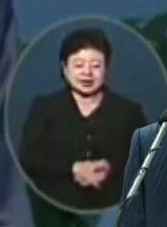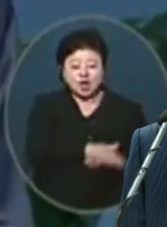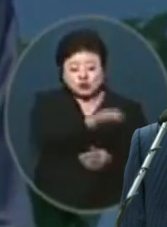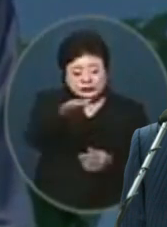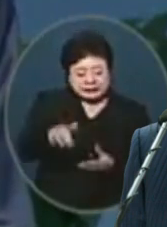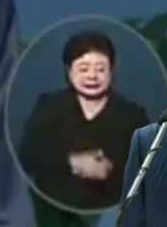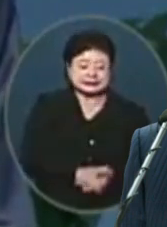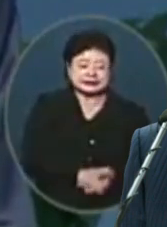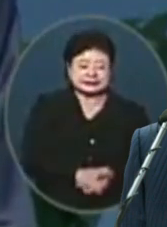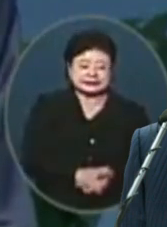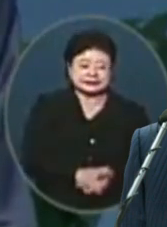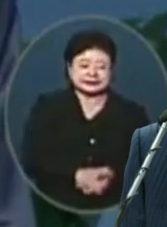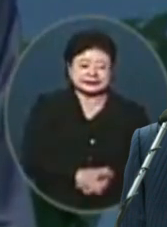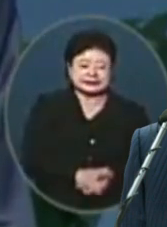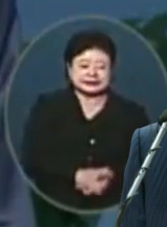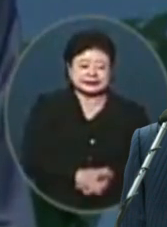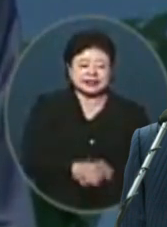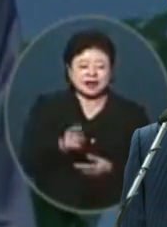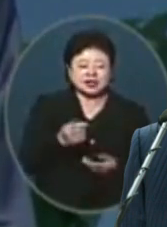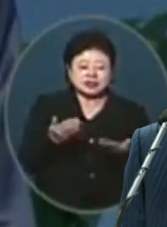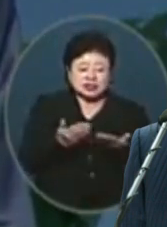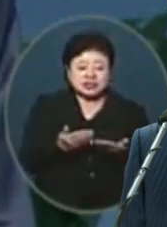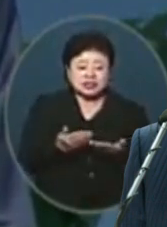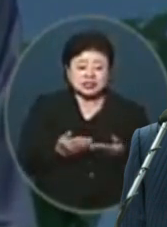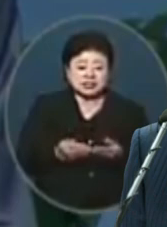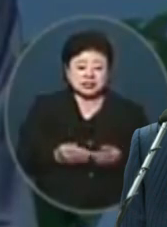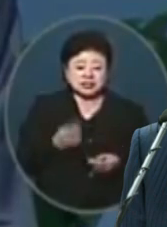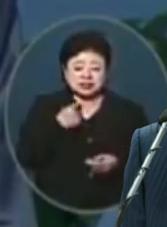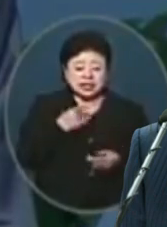우리는 어떠한 일이 있어도